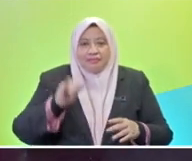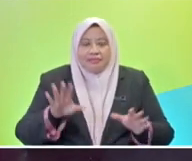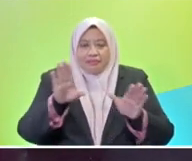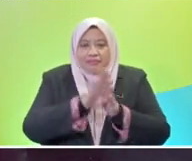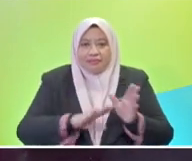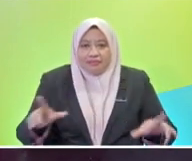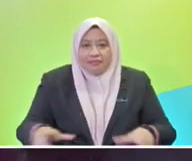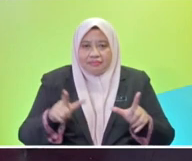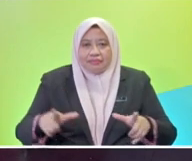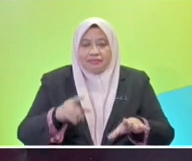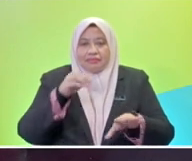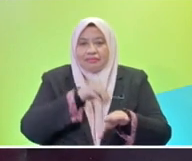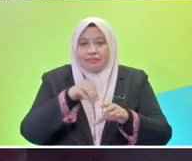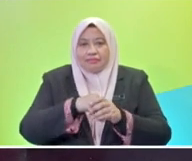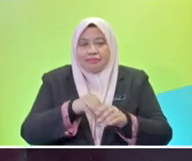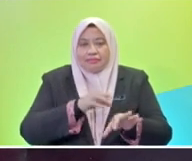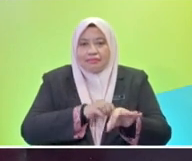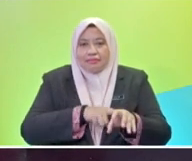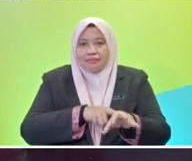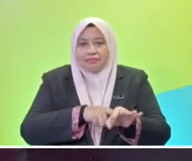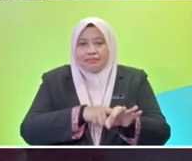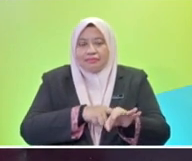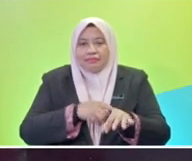daun. Sebab dalam daun ada apa? Dia ada